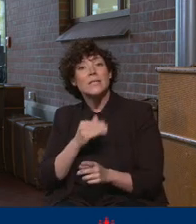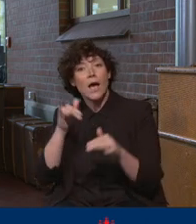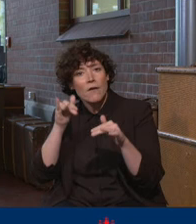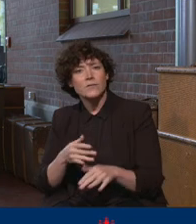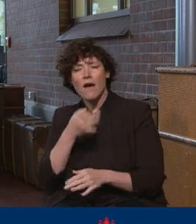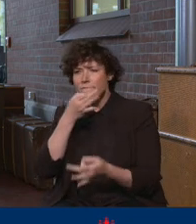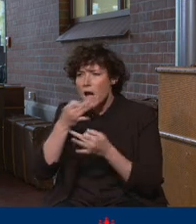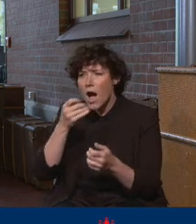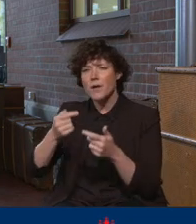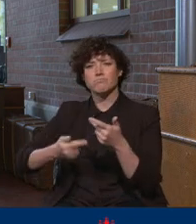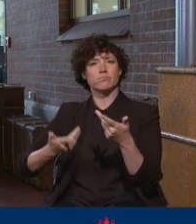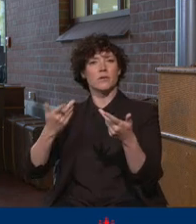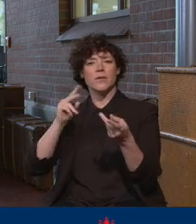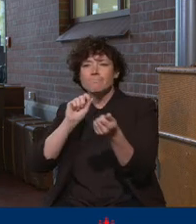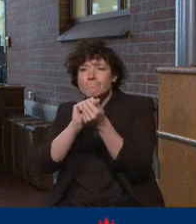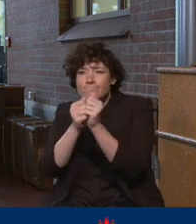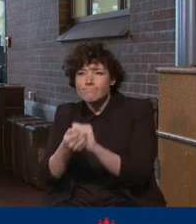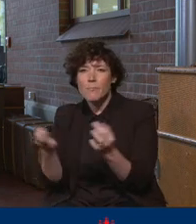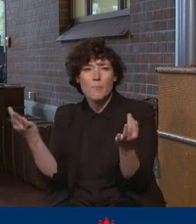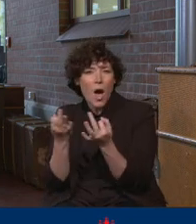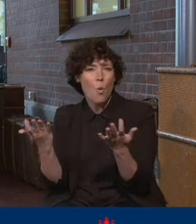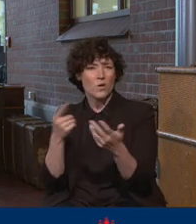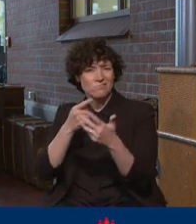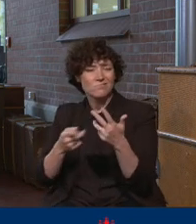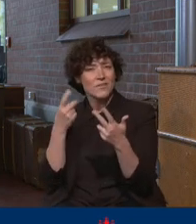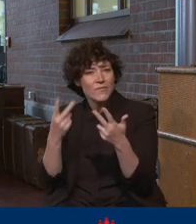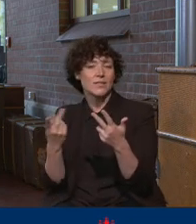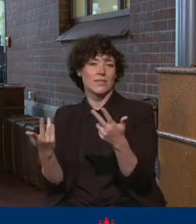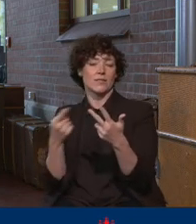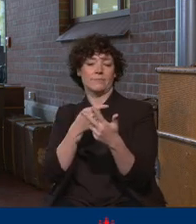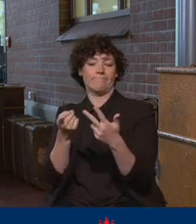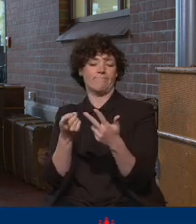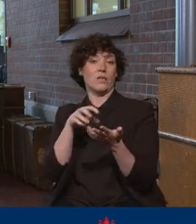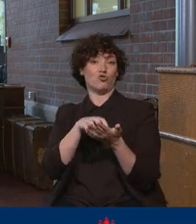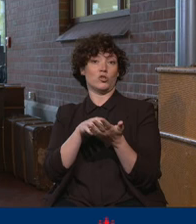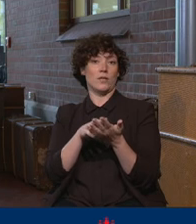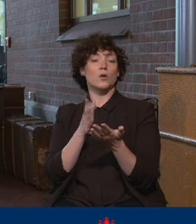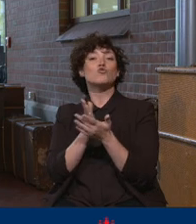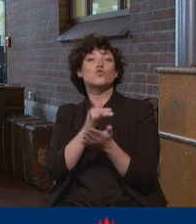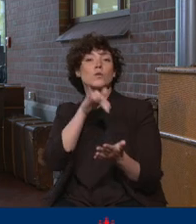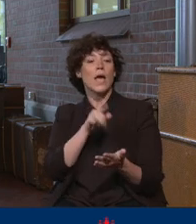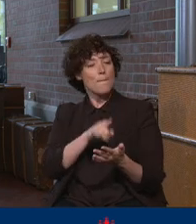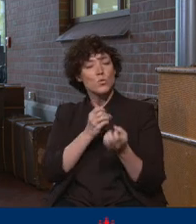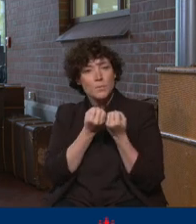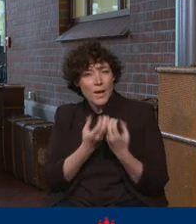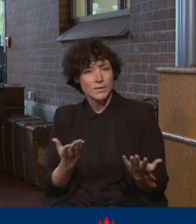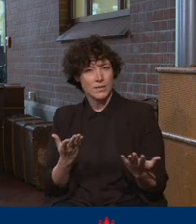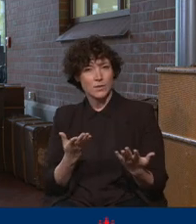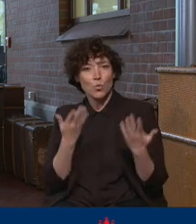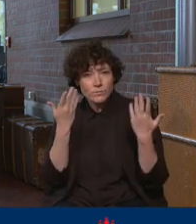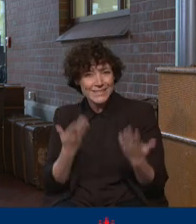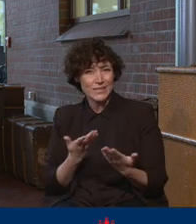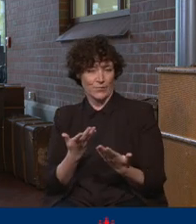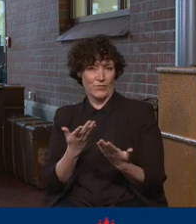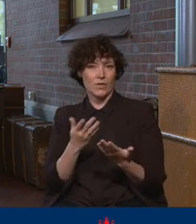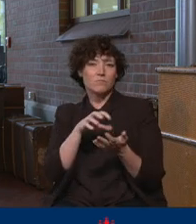nachfragen an veränderungs notwendigkeiten das muss in der bestehenden stadt stattfinden und die sieht an einigen stellen dieser stadt